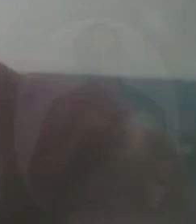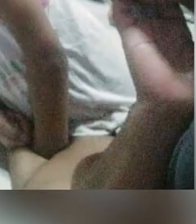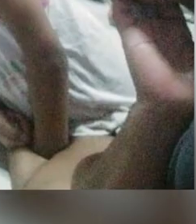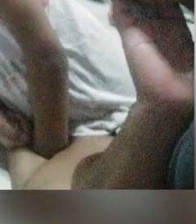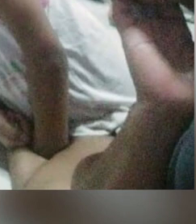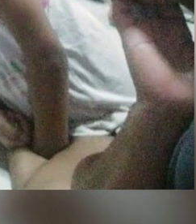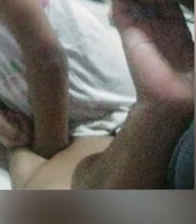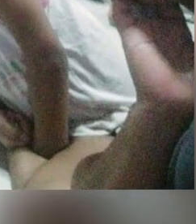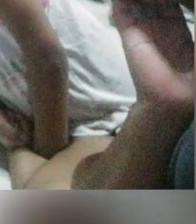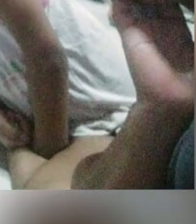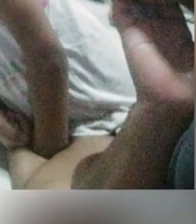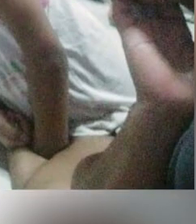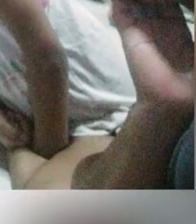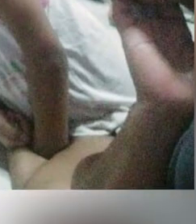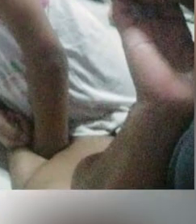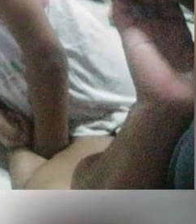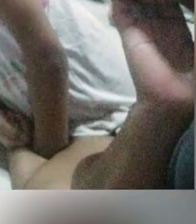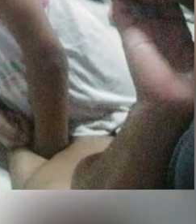na po kami.